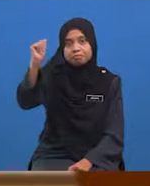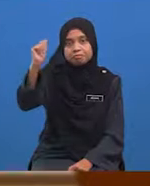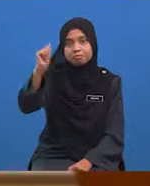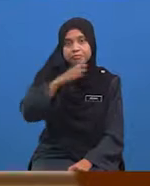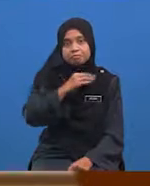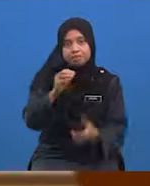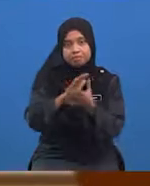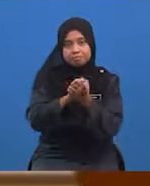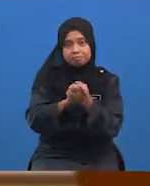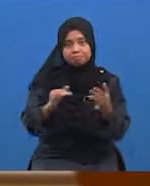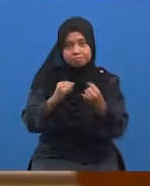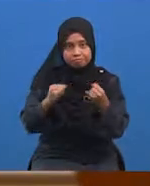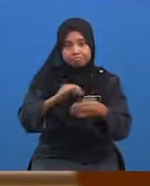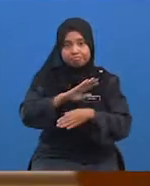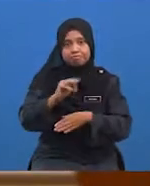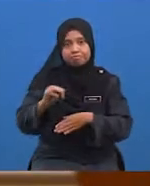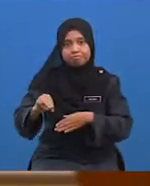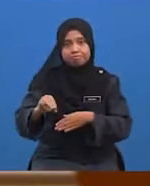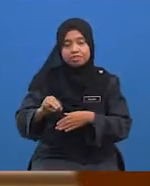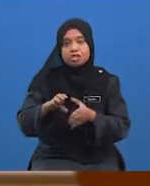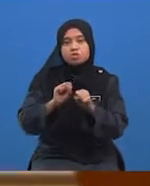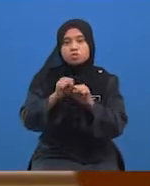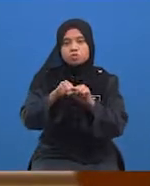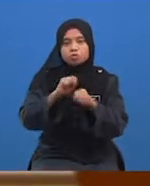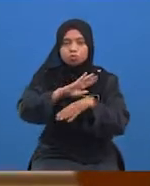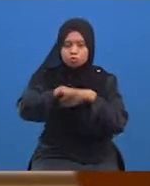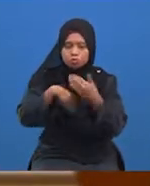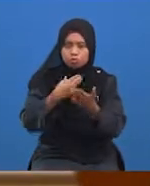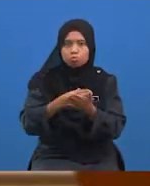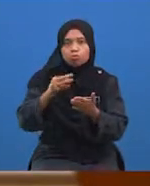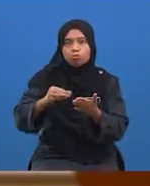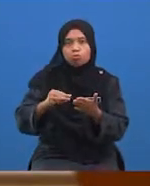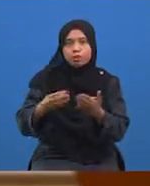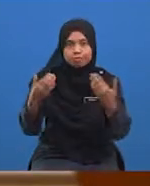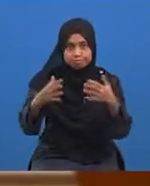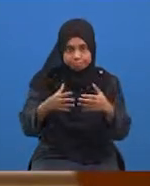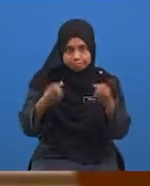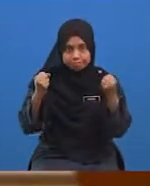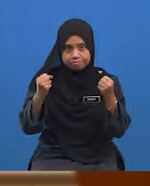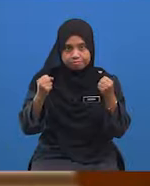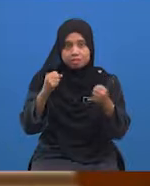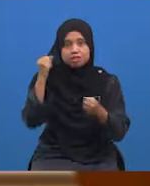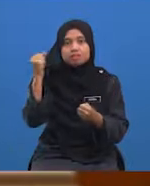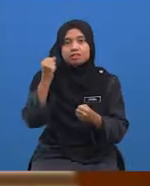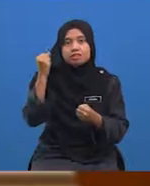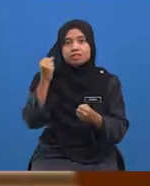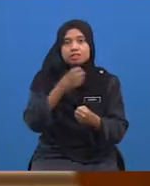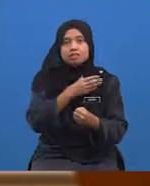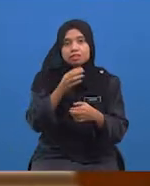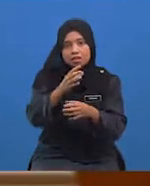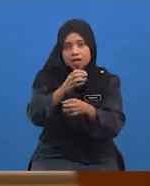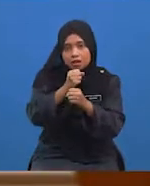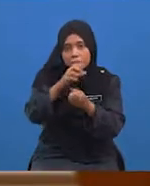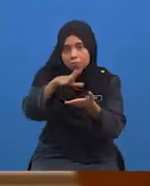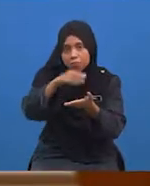Assalamualaikum dan salam sejahtera murid-murid. Semoga semua murid cikgu berada dalam keadaan sihat sentiasa dan